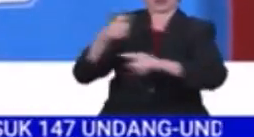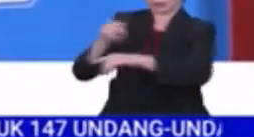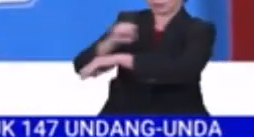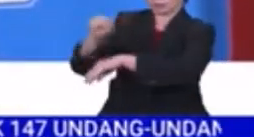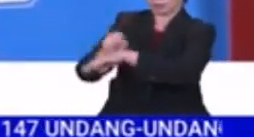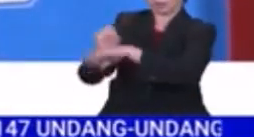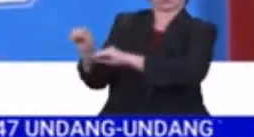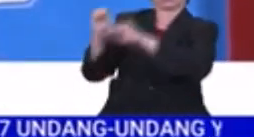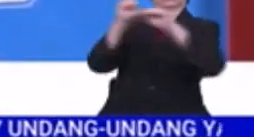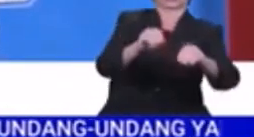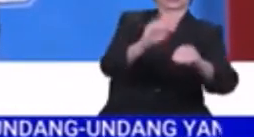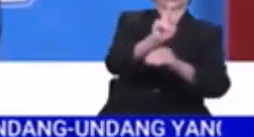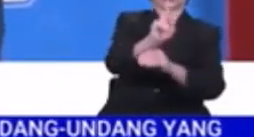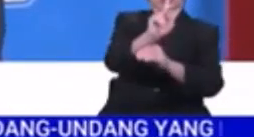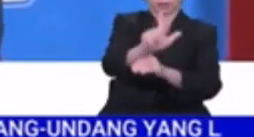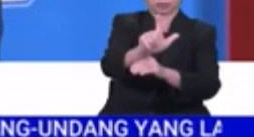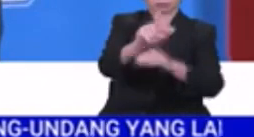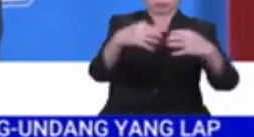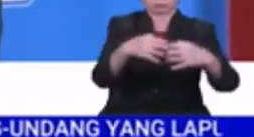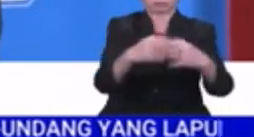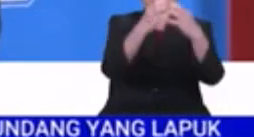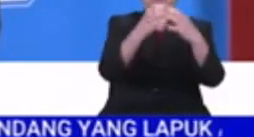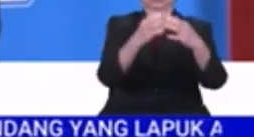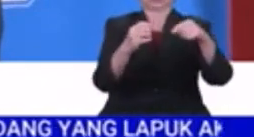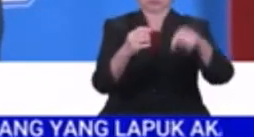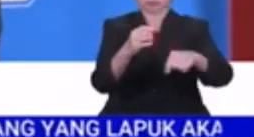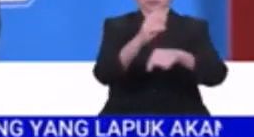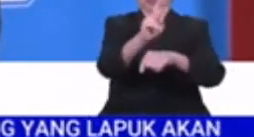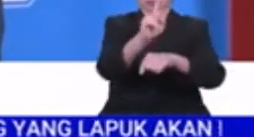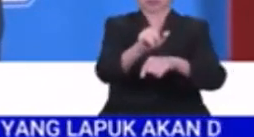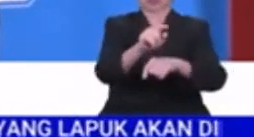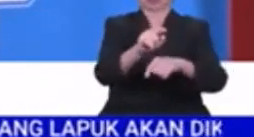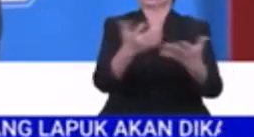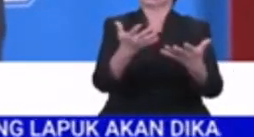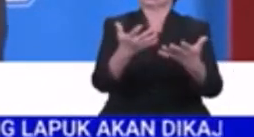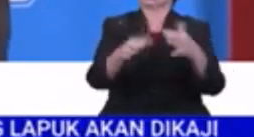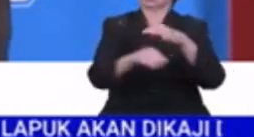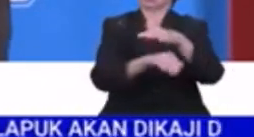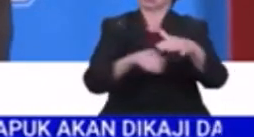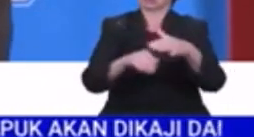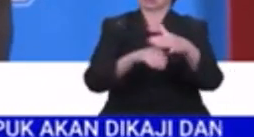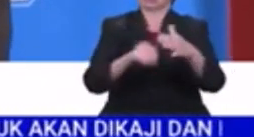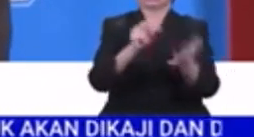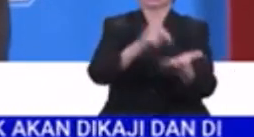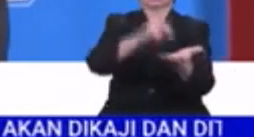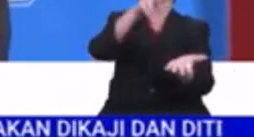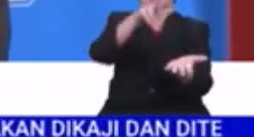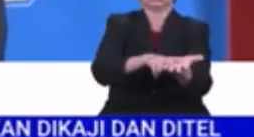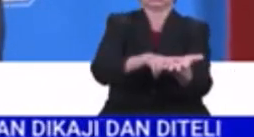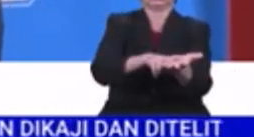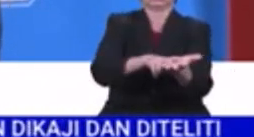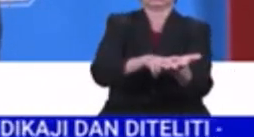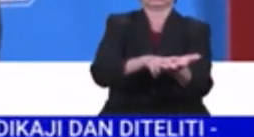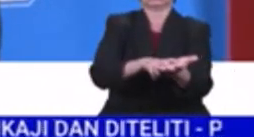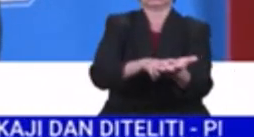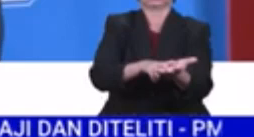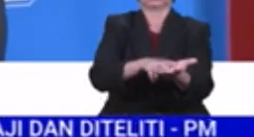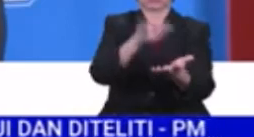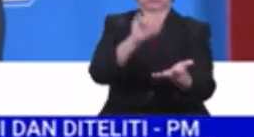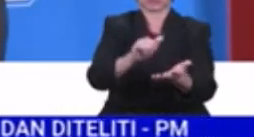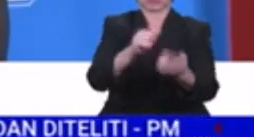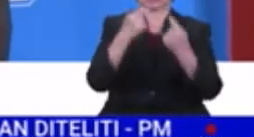ke Kuala Lumpur penuh hanya berasaskan ke file-file yang